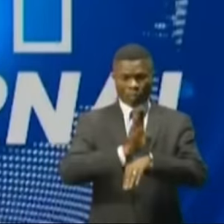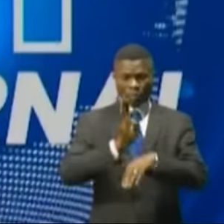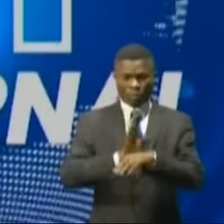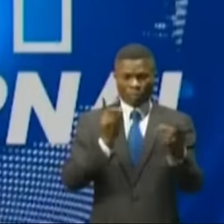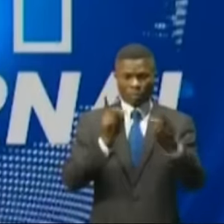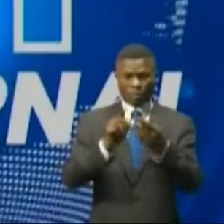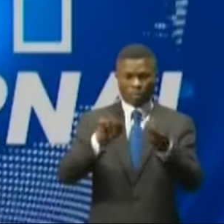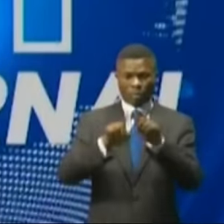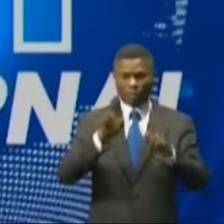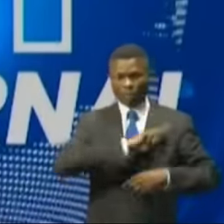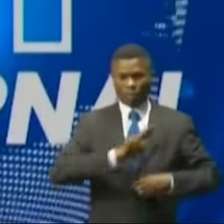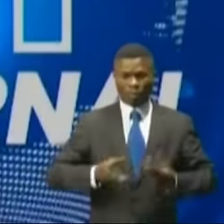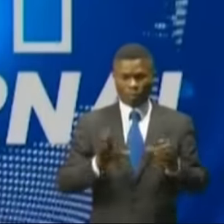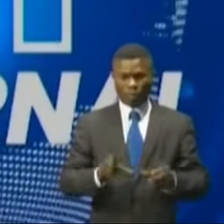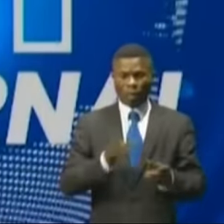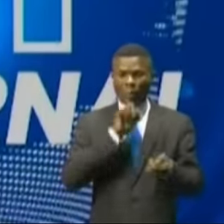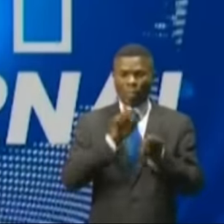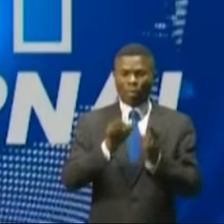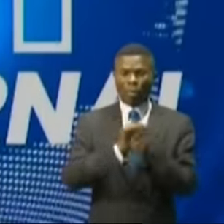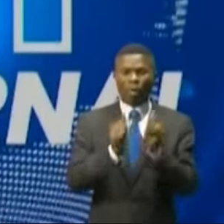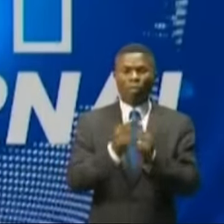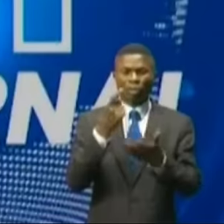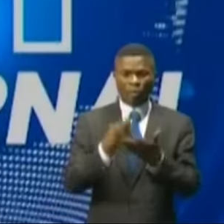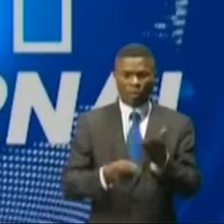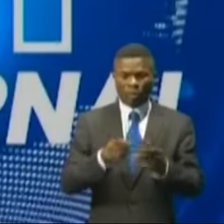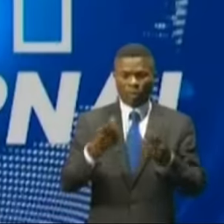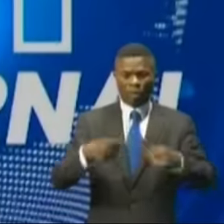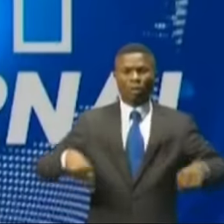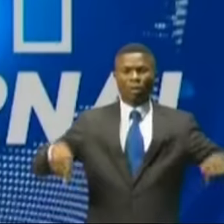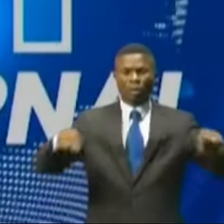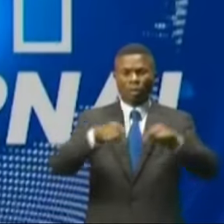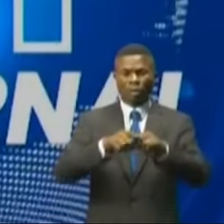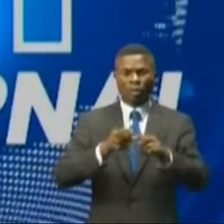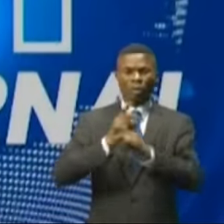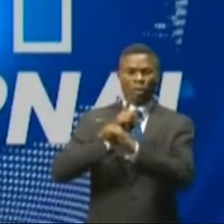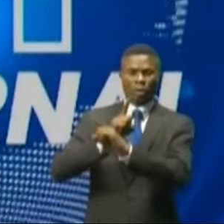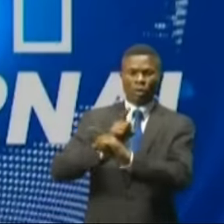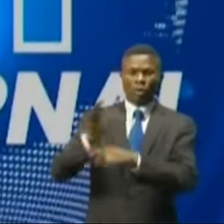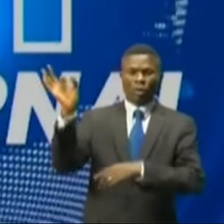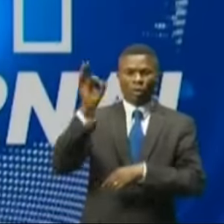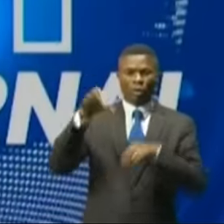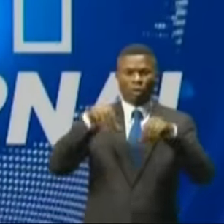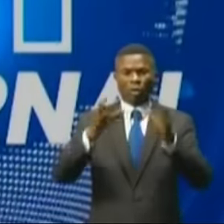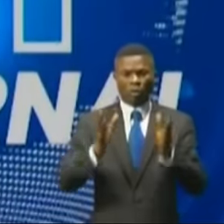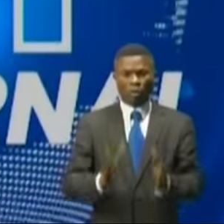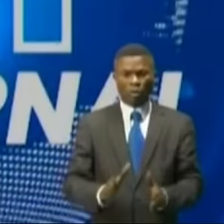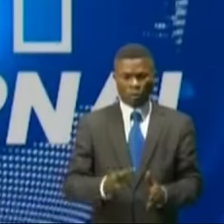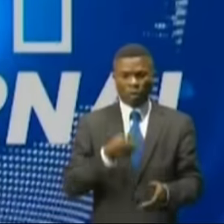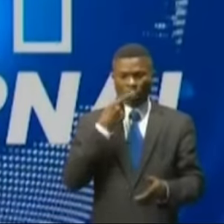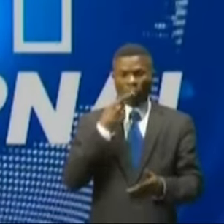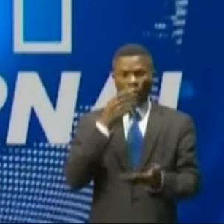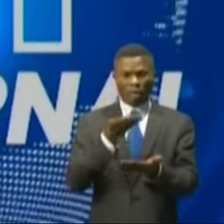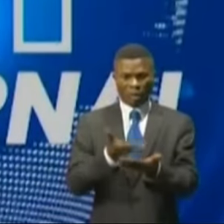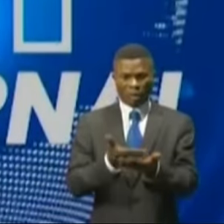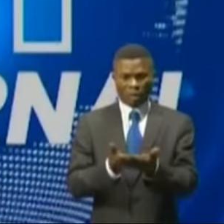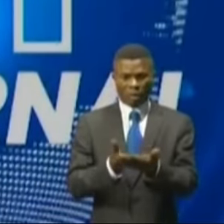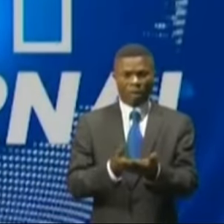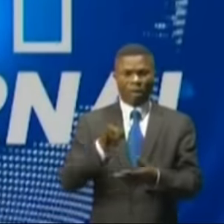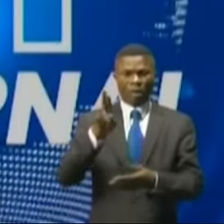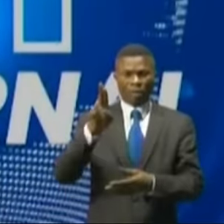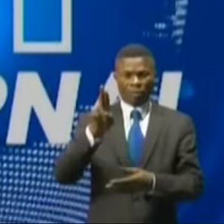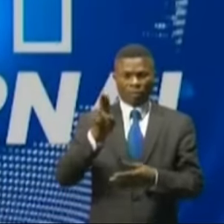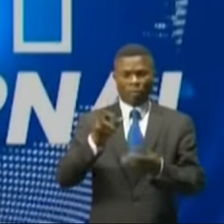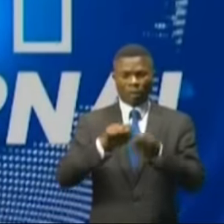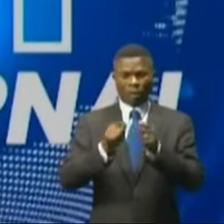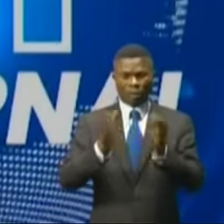RDC. Bien entendu, des questions liées à l'environnement et à la gestion des forêts congolaises étaient sur la table. Rachel Foutou,